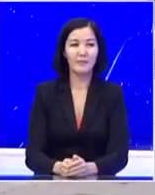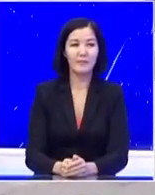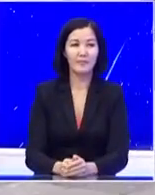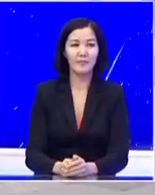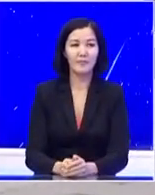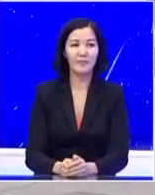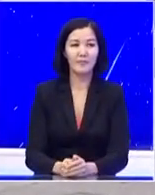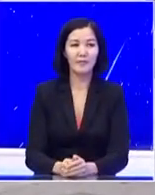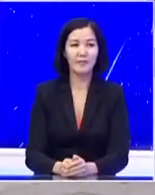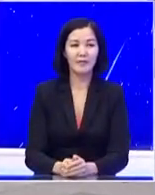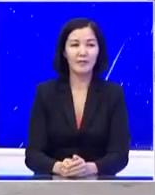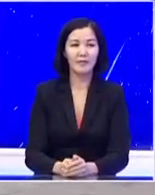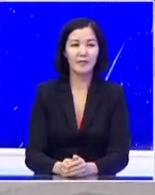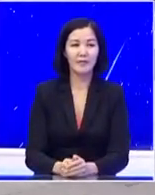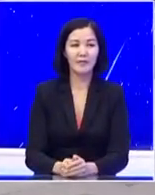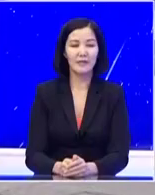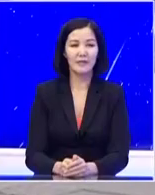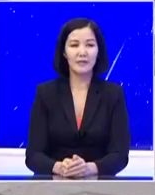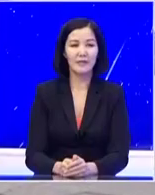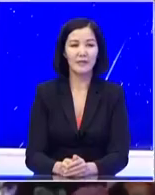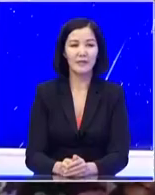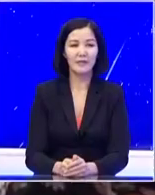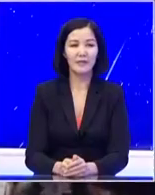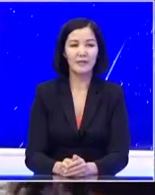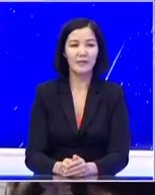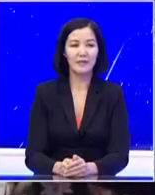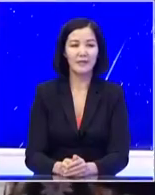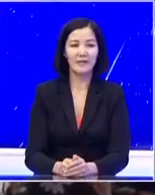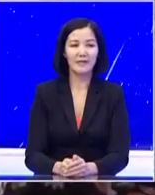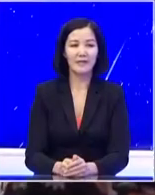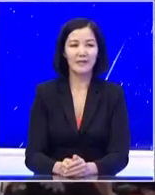Поддержим! Вы посмотрите, что она творит! Давайте поддержим аплодисментами!